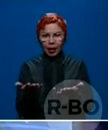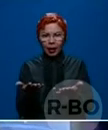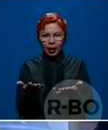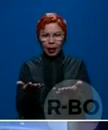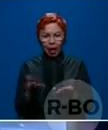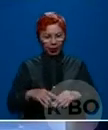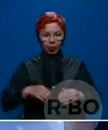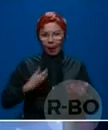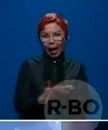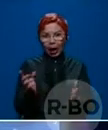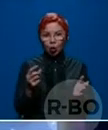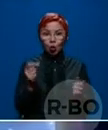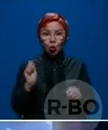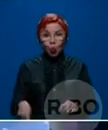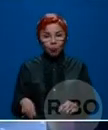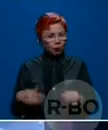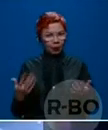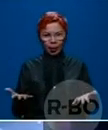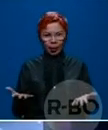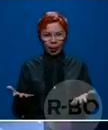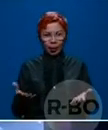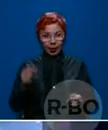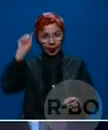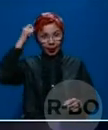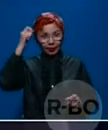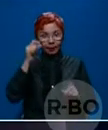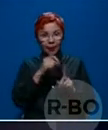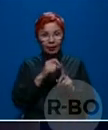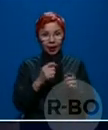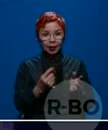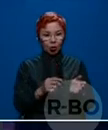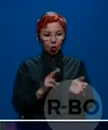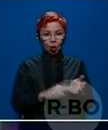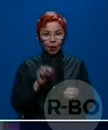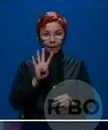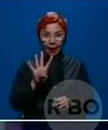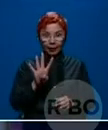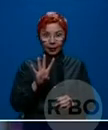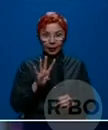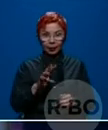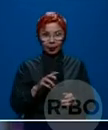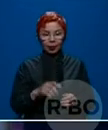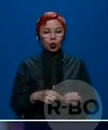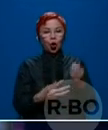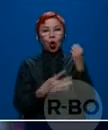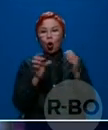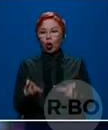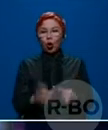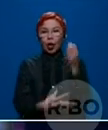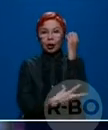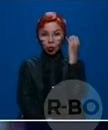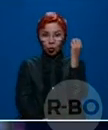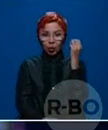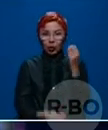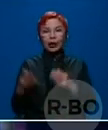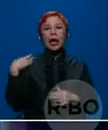tidak Dan ingat Pak pasal 34 undang-undang Dasar 45 fakir miskin ditanggung